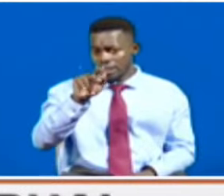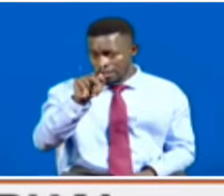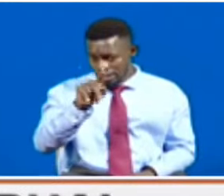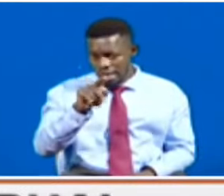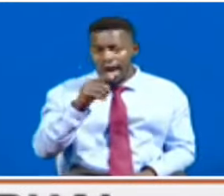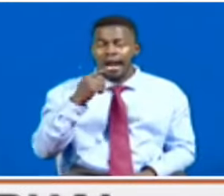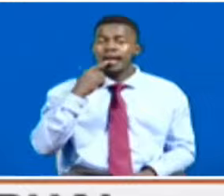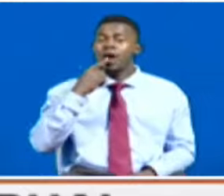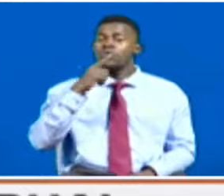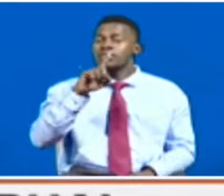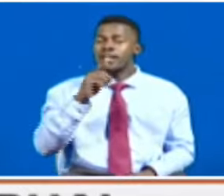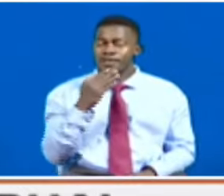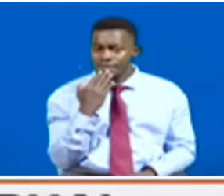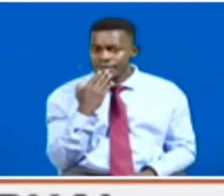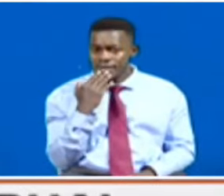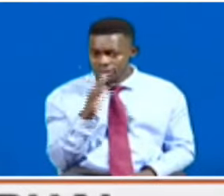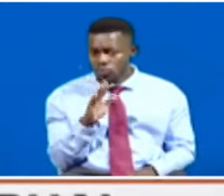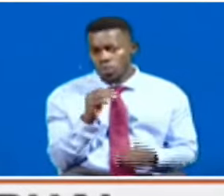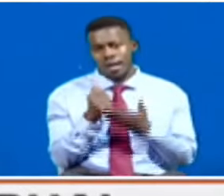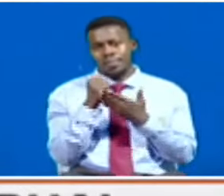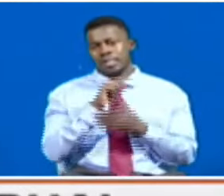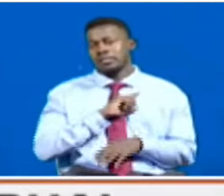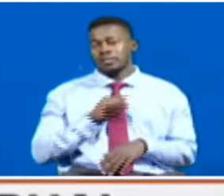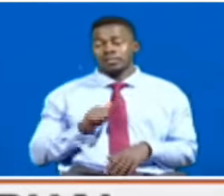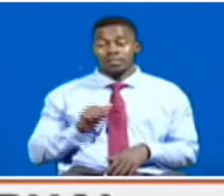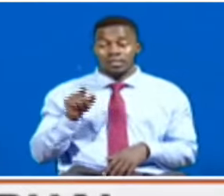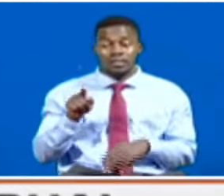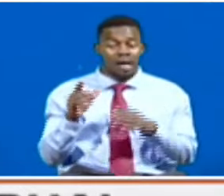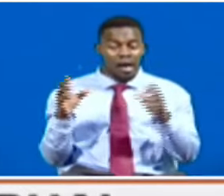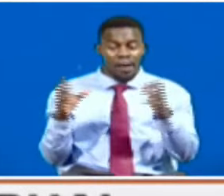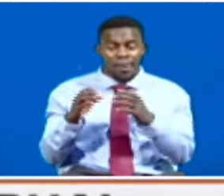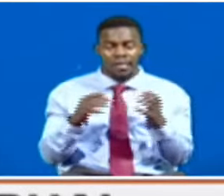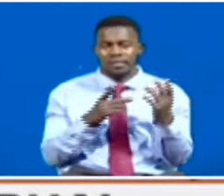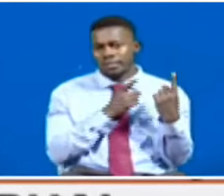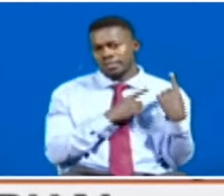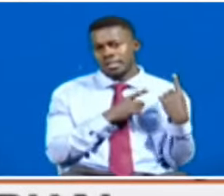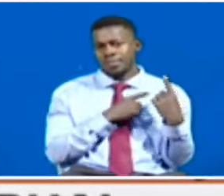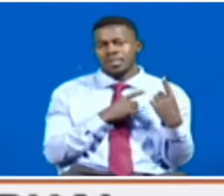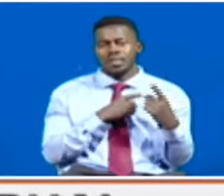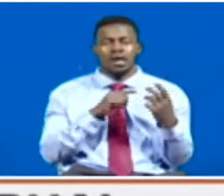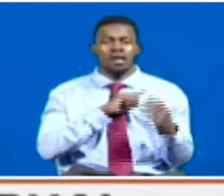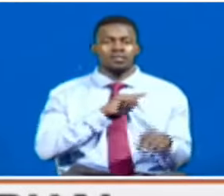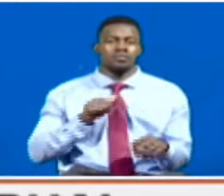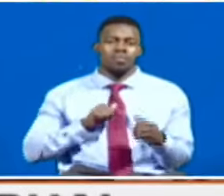ametusumbua pale ni rental company na offshore company.